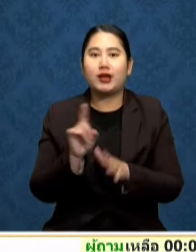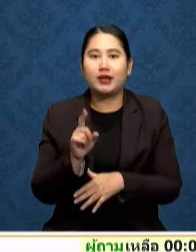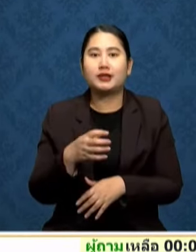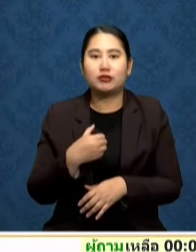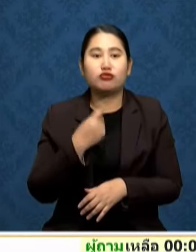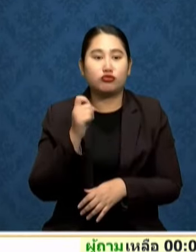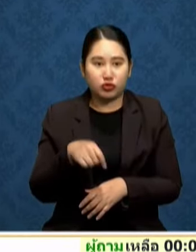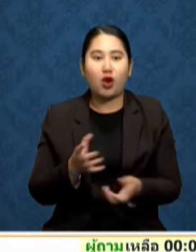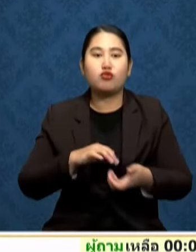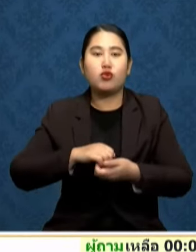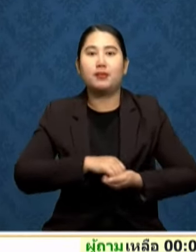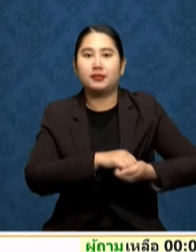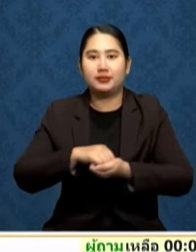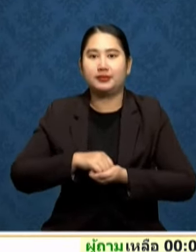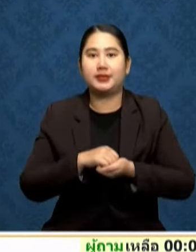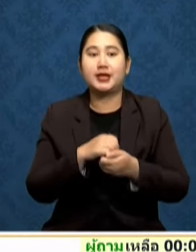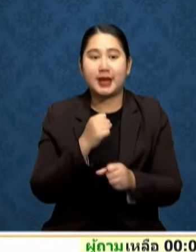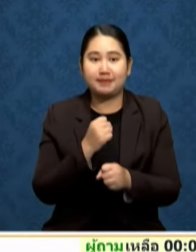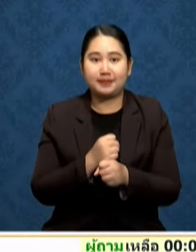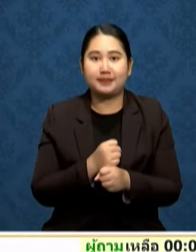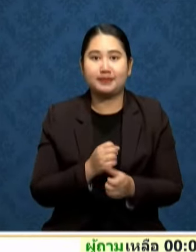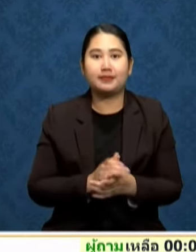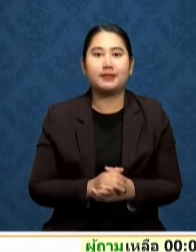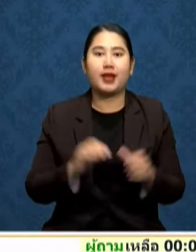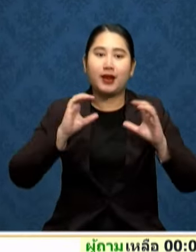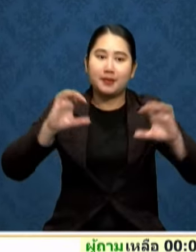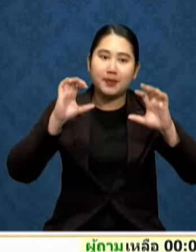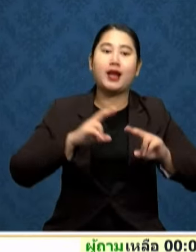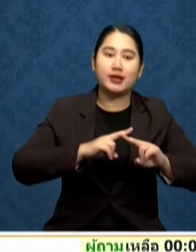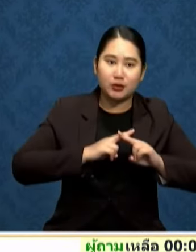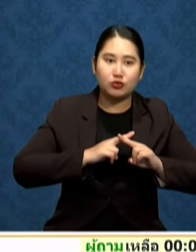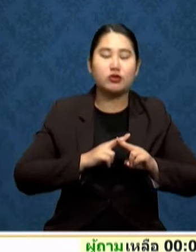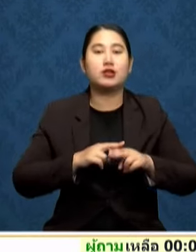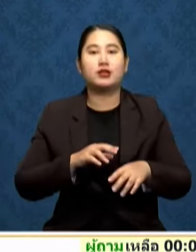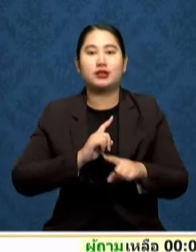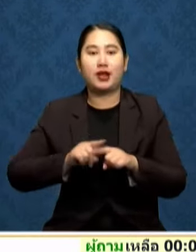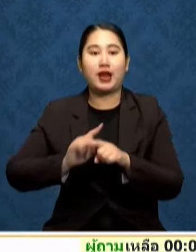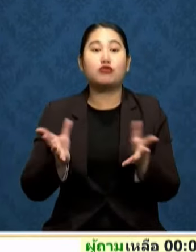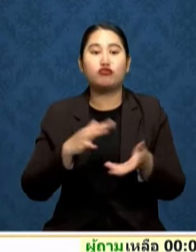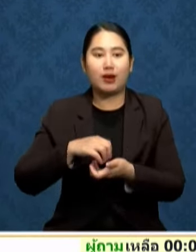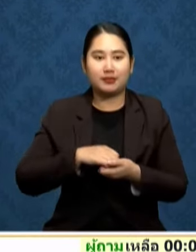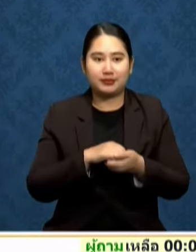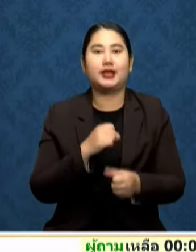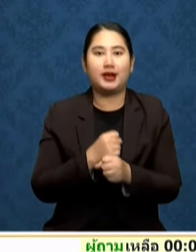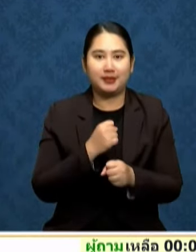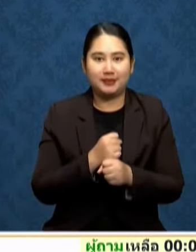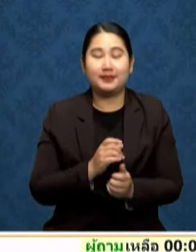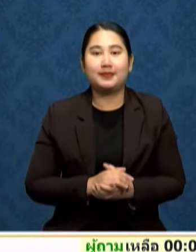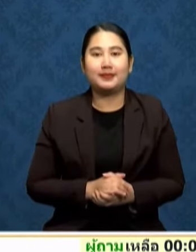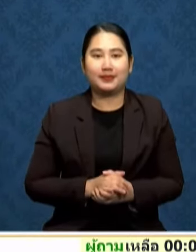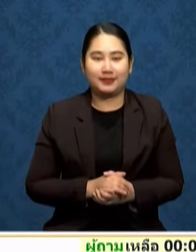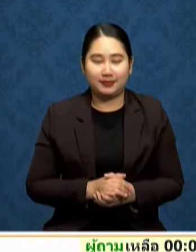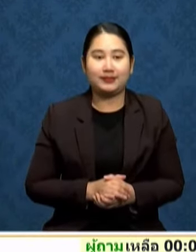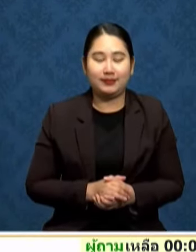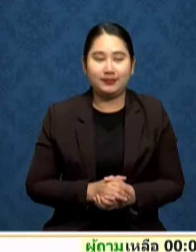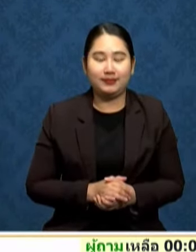เราต้องอาศัยความร่วมมือในการทำงานร่วมกันทั้งภาครัฐทั้งภาคเอกชนแล้วก็ภาคประชาชนที่เราจะมาหาทางออกนี้ร่วมกันครับนอกเหนือ